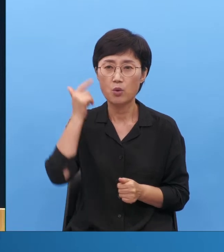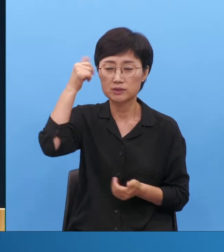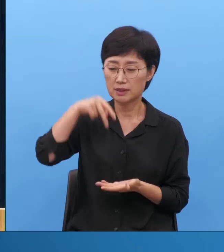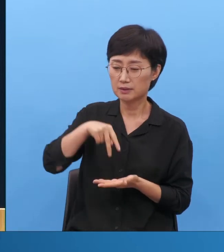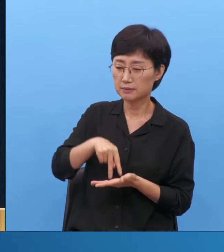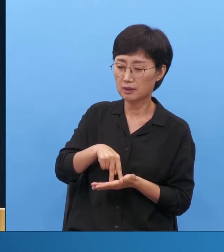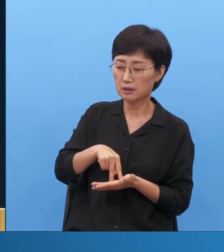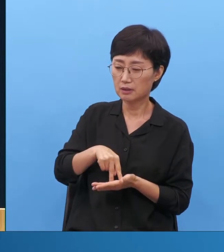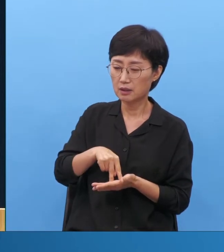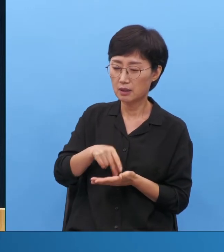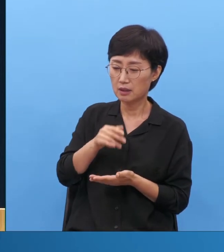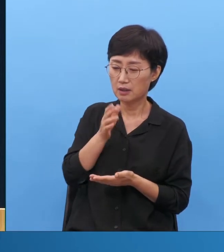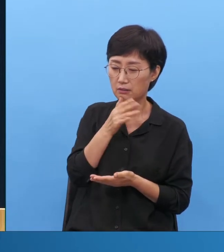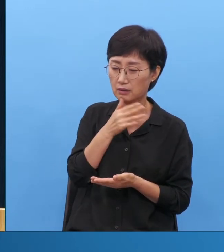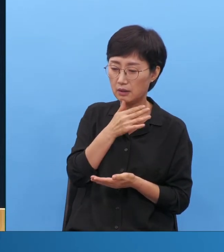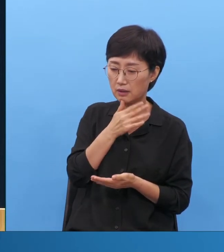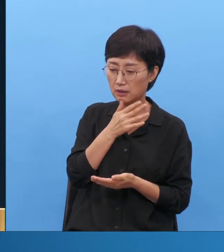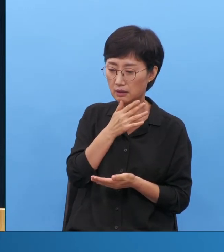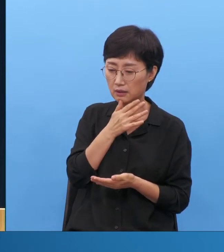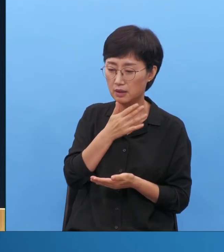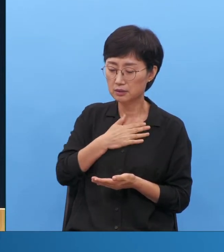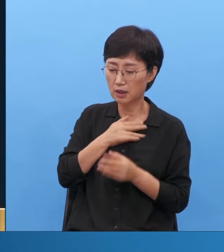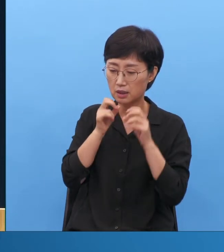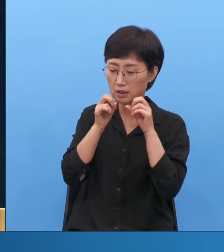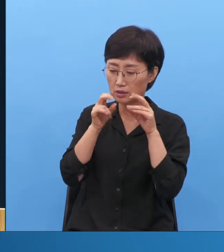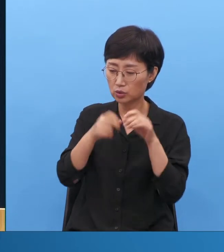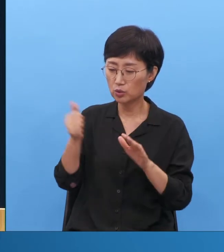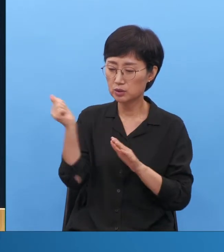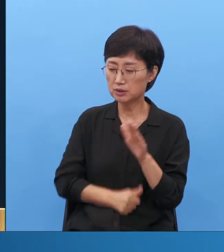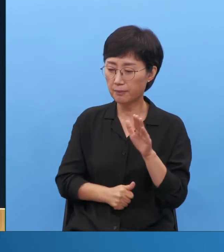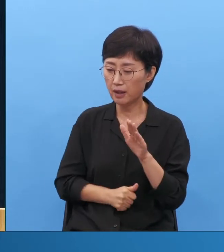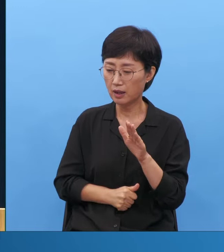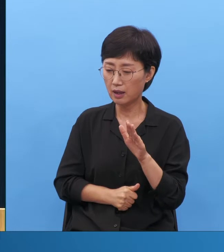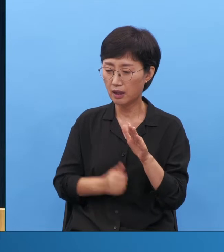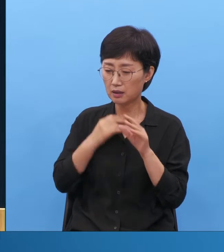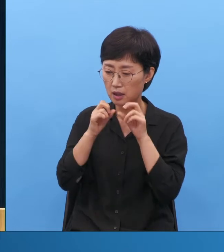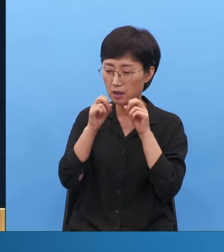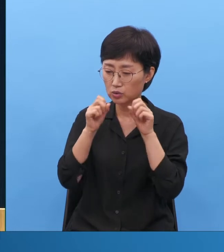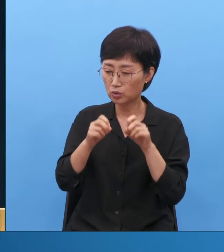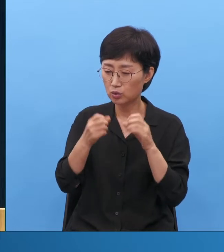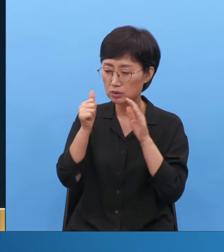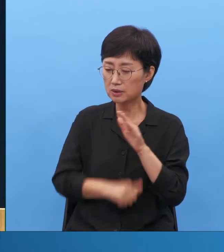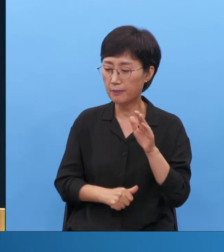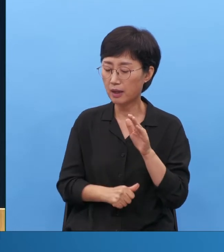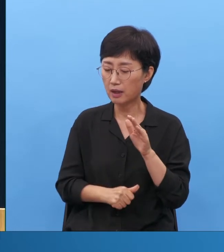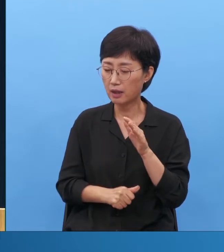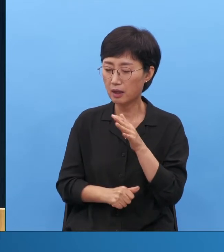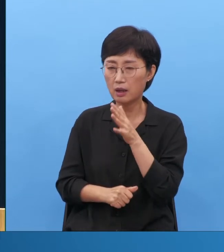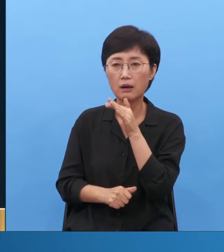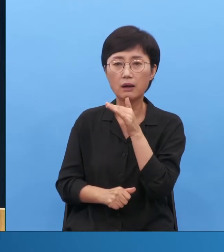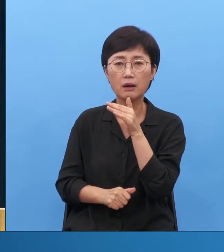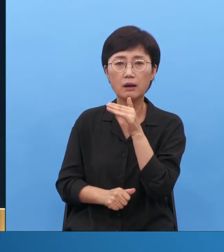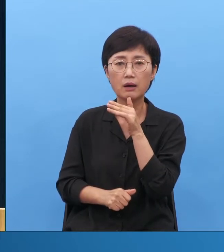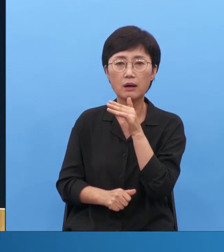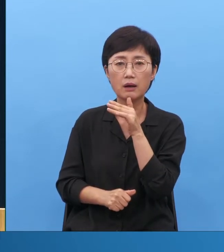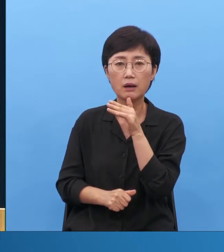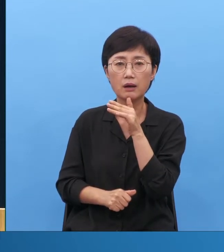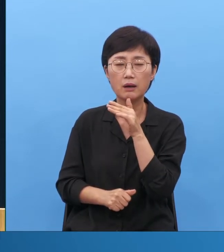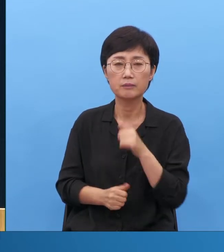목사님이 나는 실패했구나. And that's when this pastor realized, I completely failed.